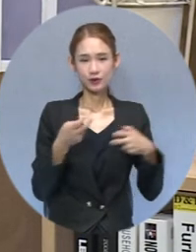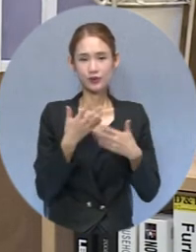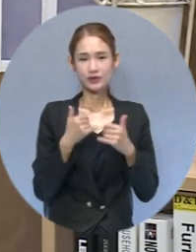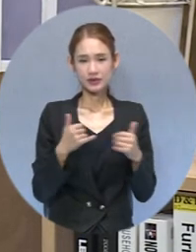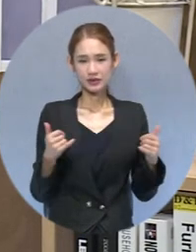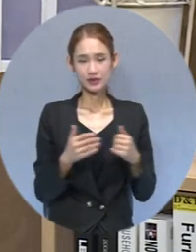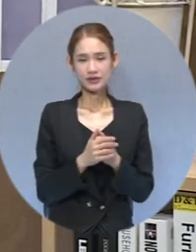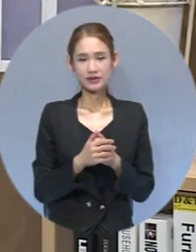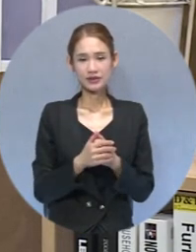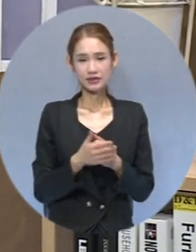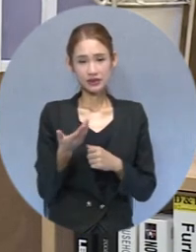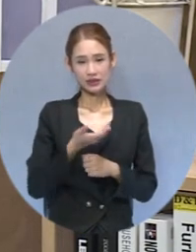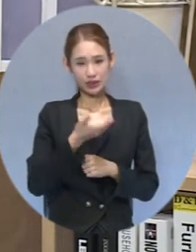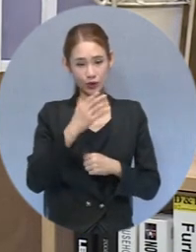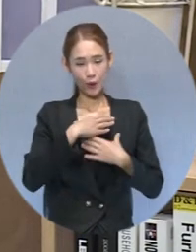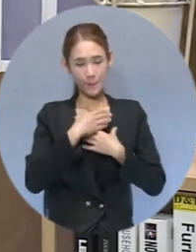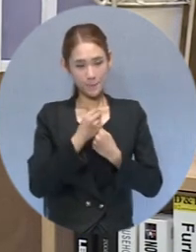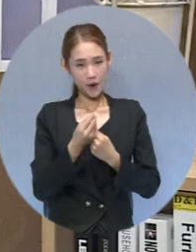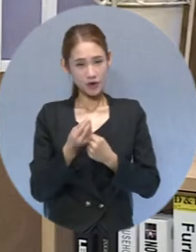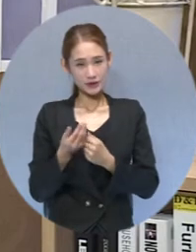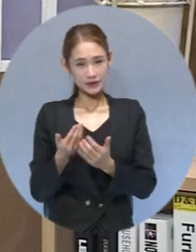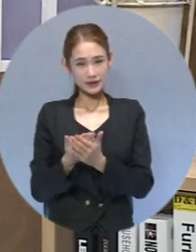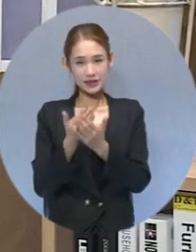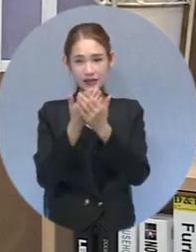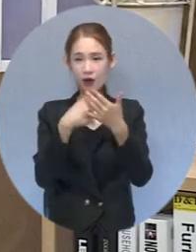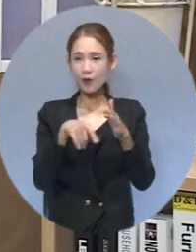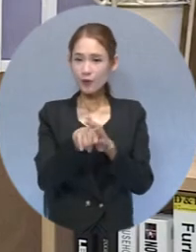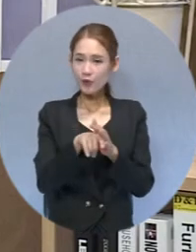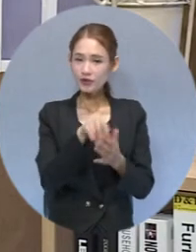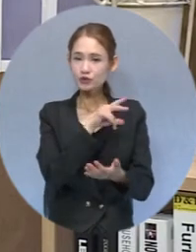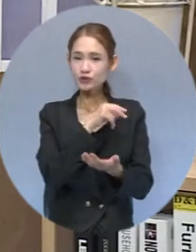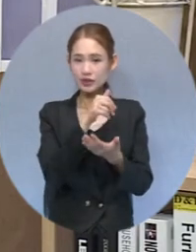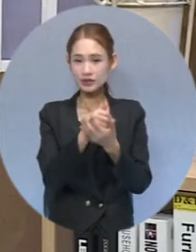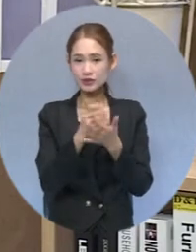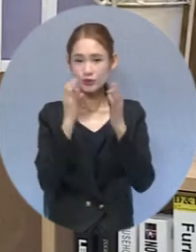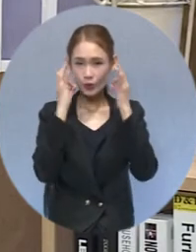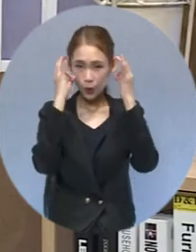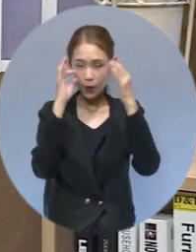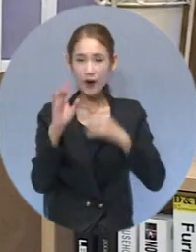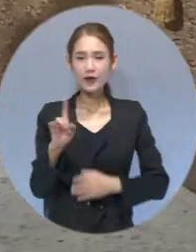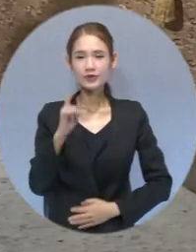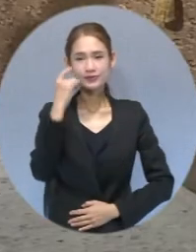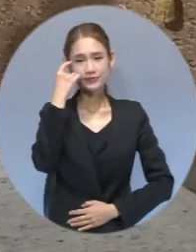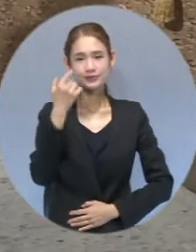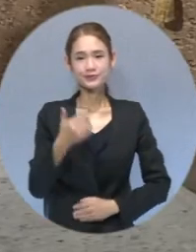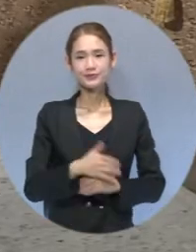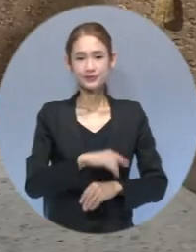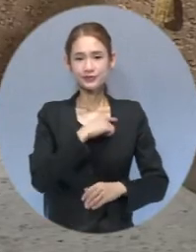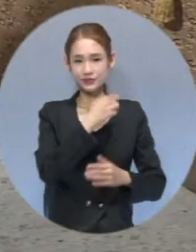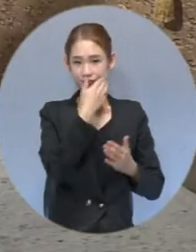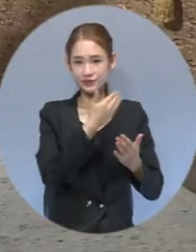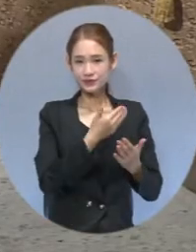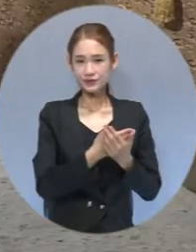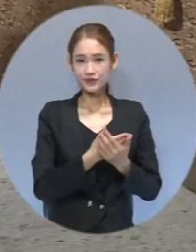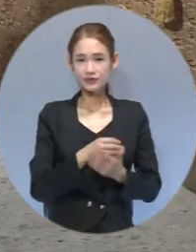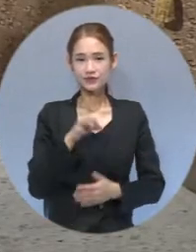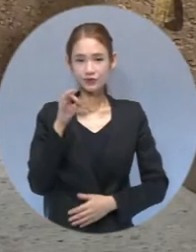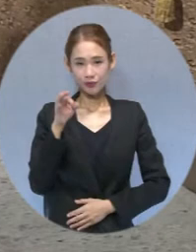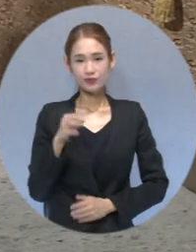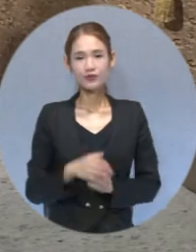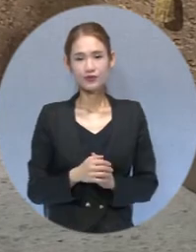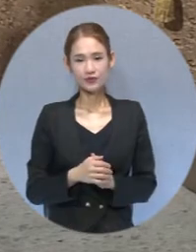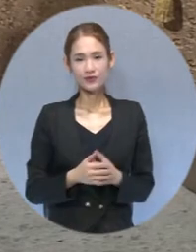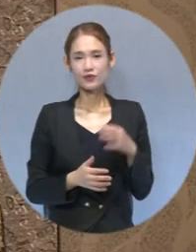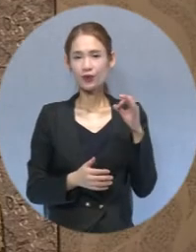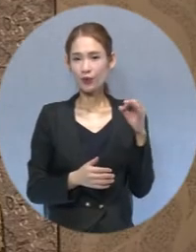교통 약자분들의 이동 편의 증진을 위해서는 위원회에서 어떤 노력들을 기울이고 계신가요? 가장 중요한 건 돈이죠.